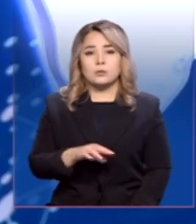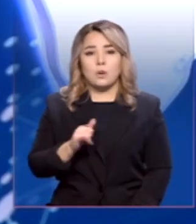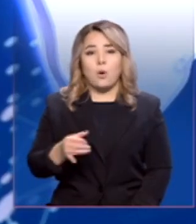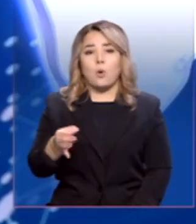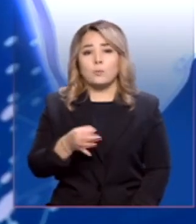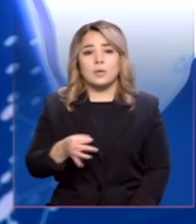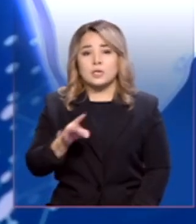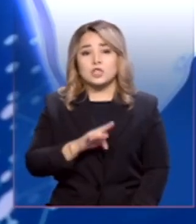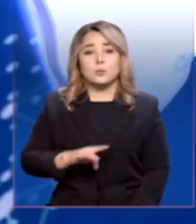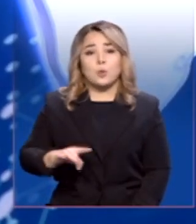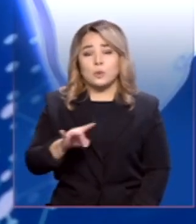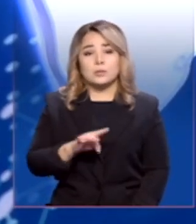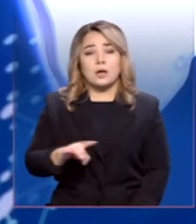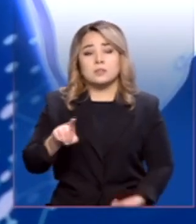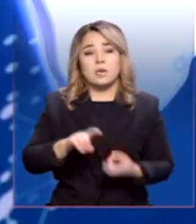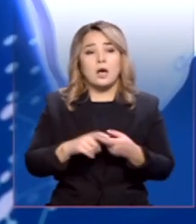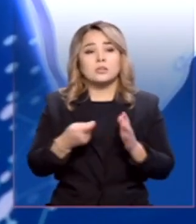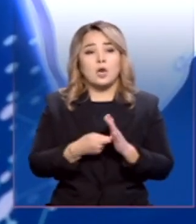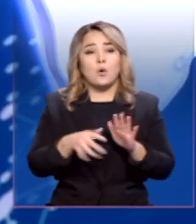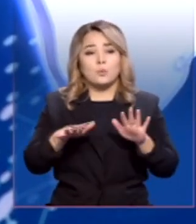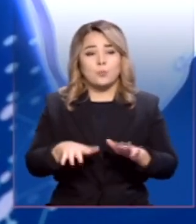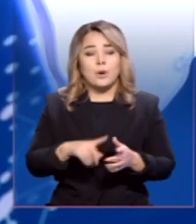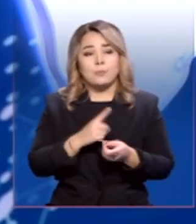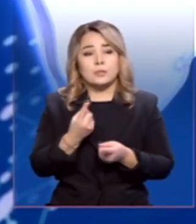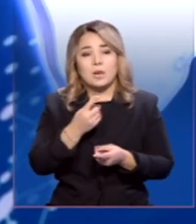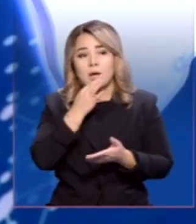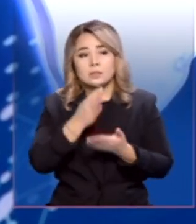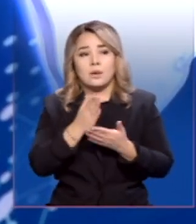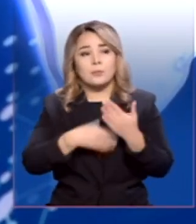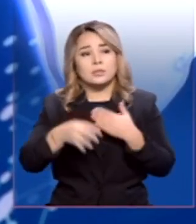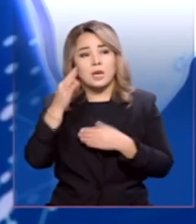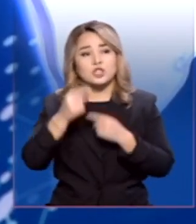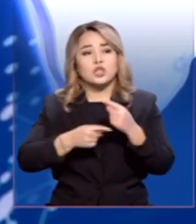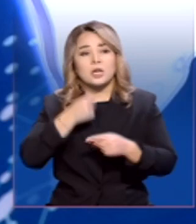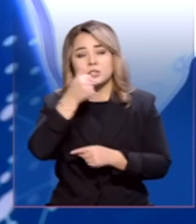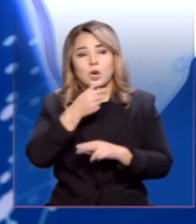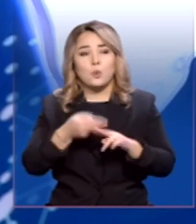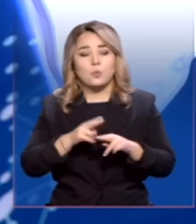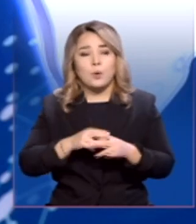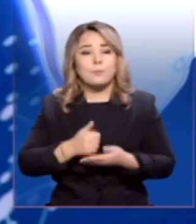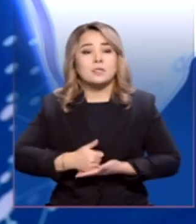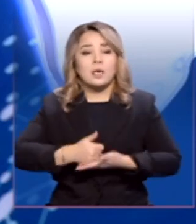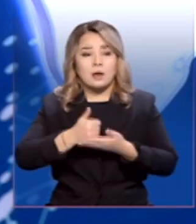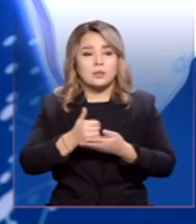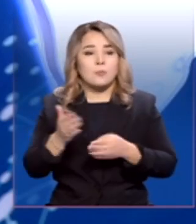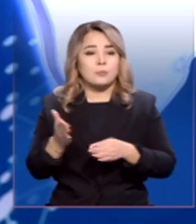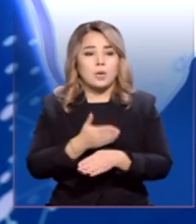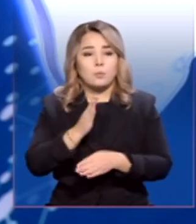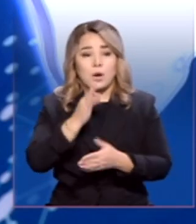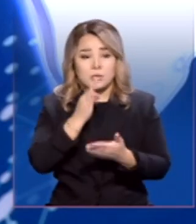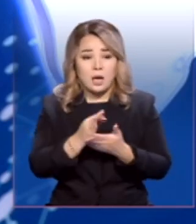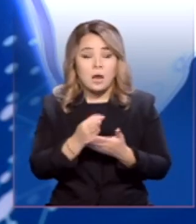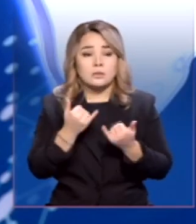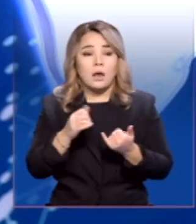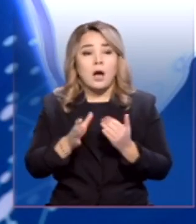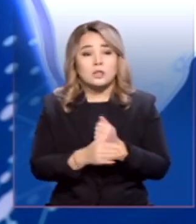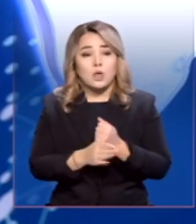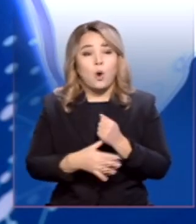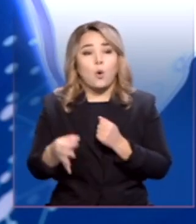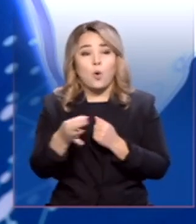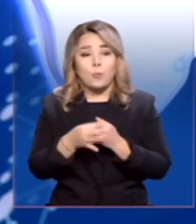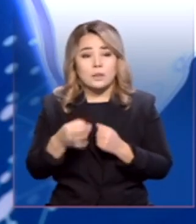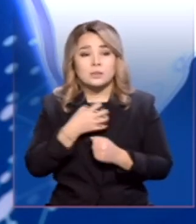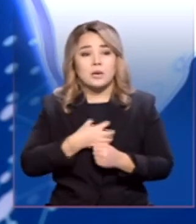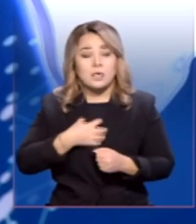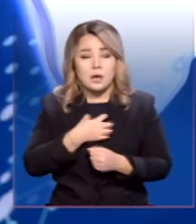Маңғыстау облысы республиканы асыраушы өңірлердің бірі деп едім ғой. Келе жылы бұл мәртебесінен айырылады екен. Ал Атырау облысы